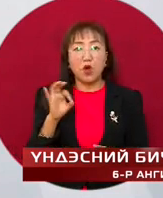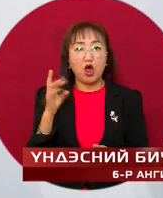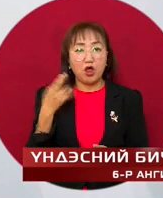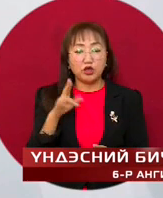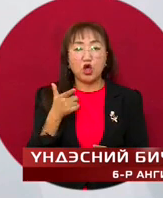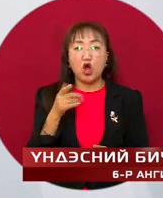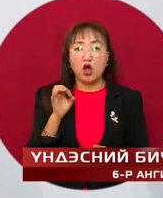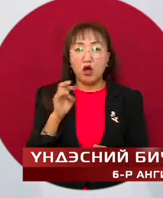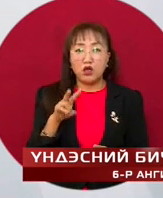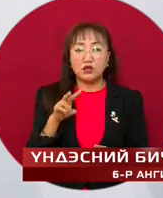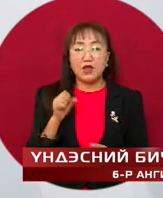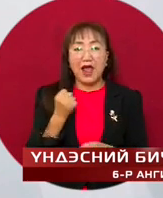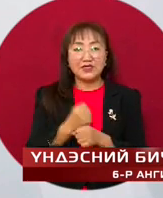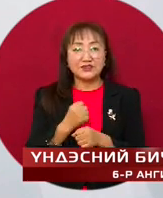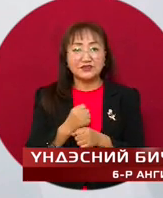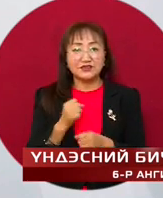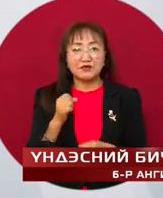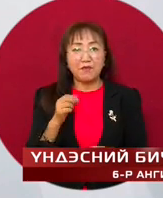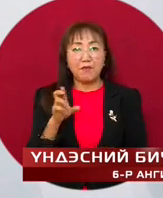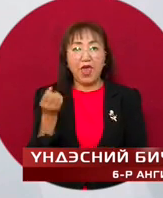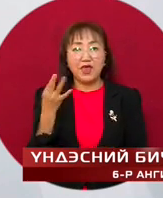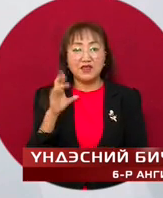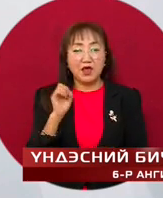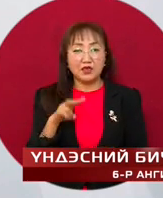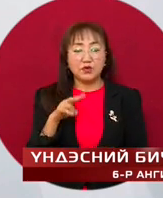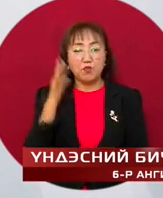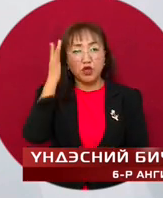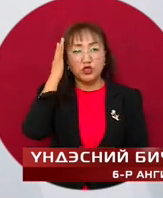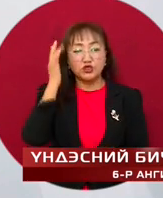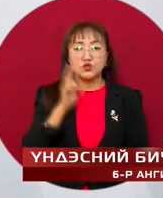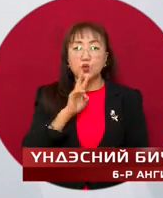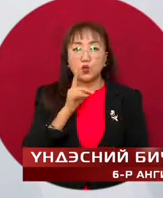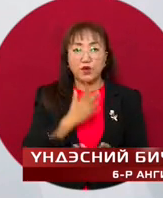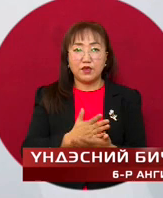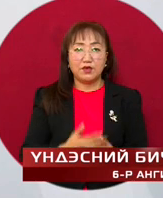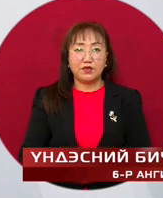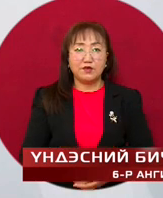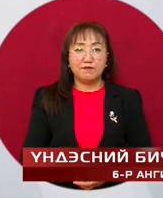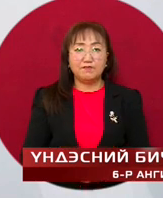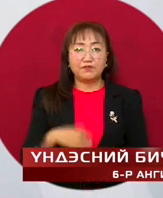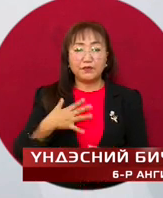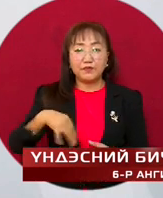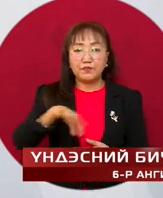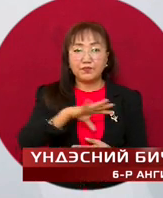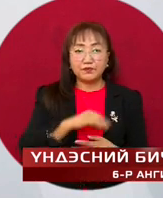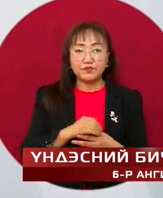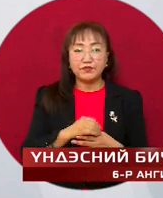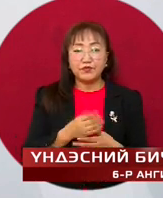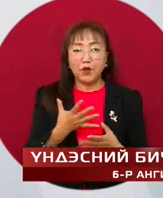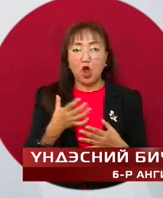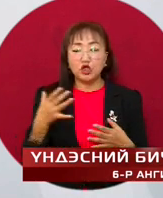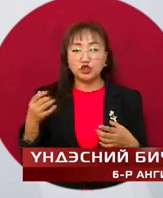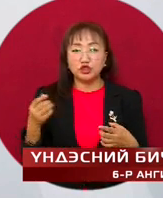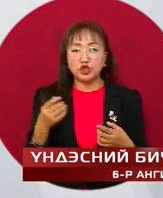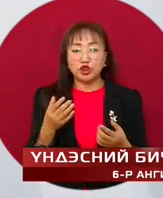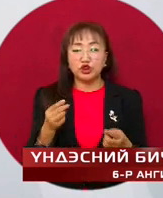эр, ажил, байдал, бодол гэсэн үг байна. За тэгвэл эдгээр үгэнд олон тооны ямар ямар давар